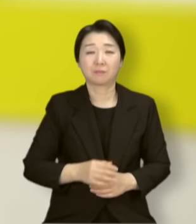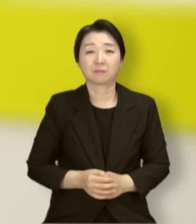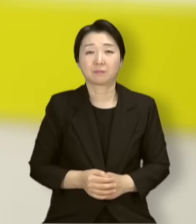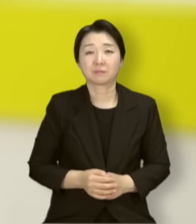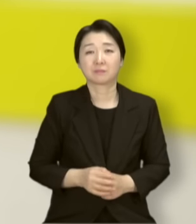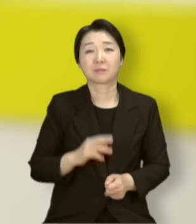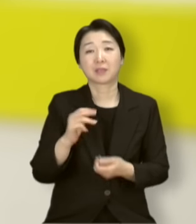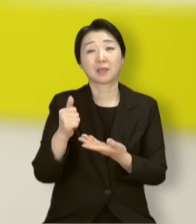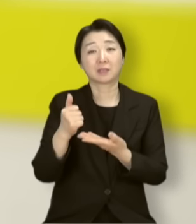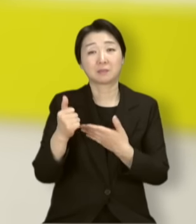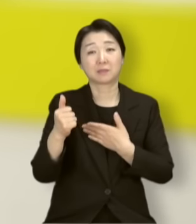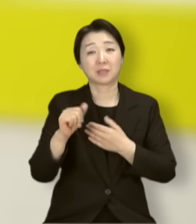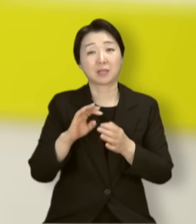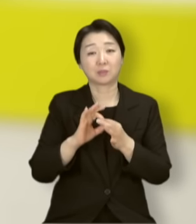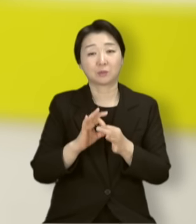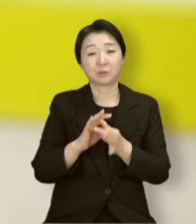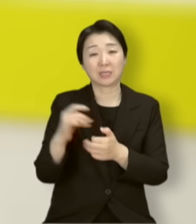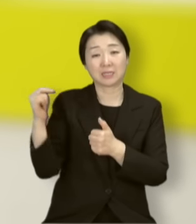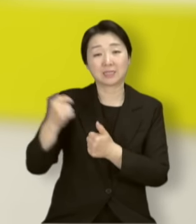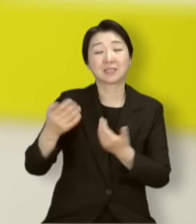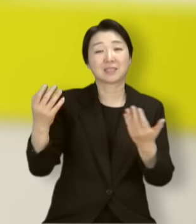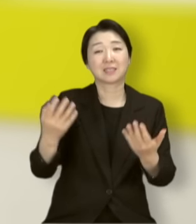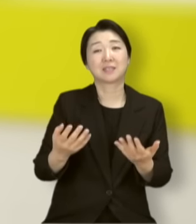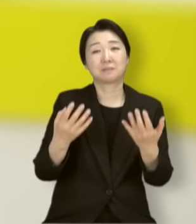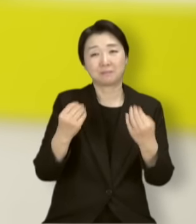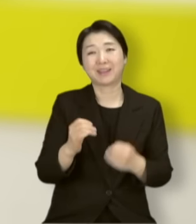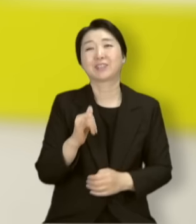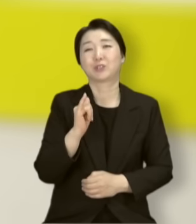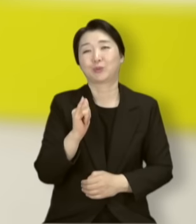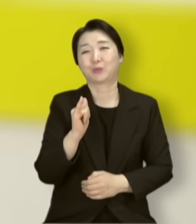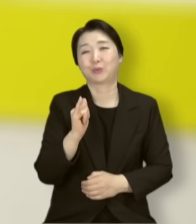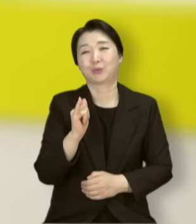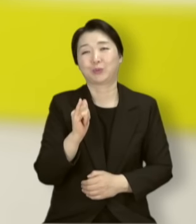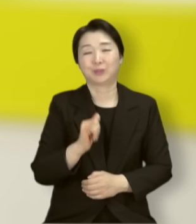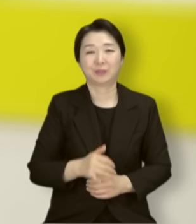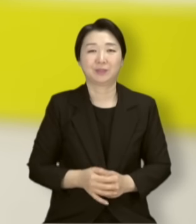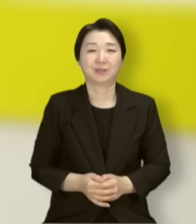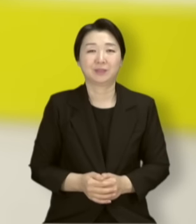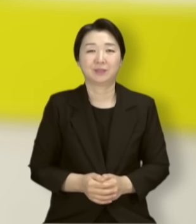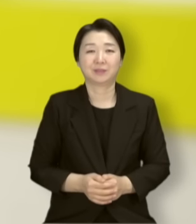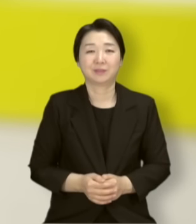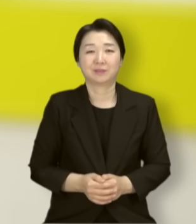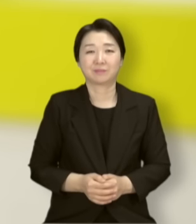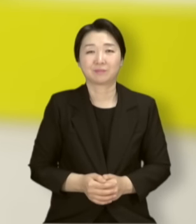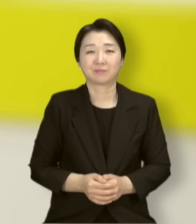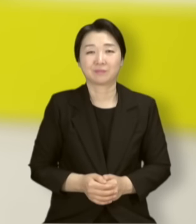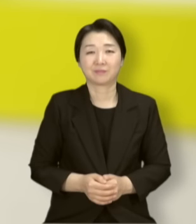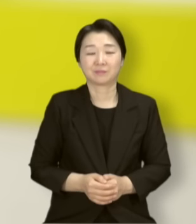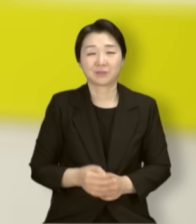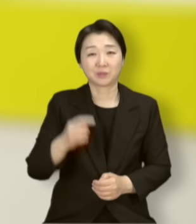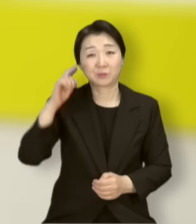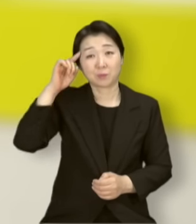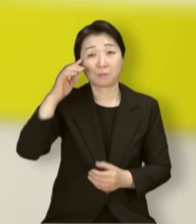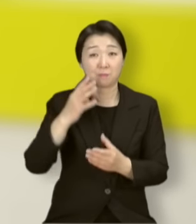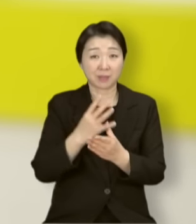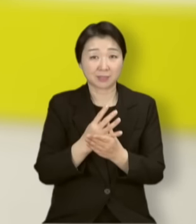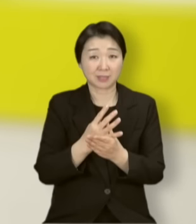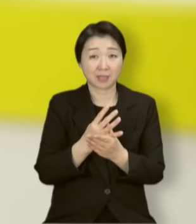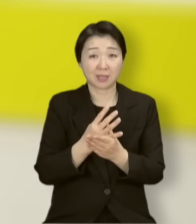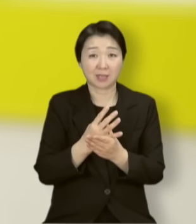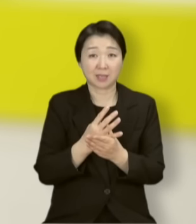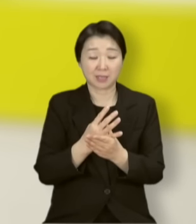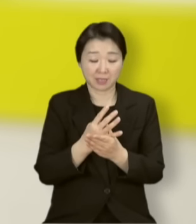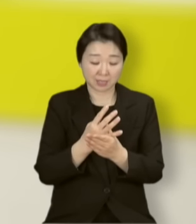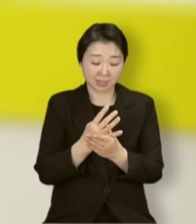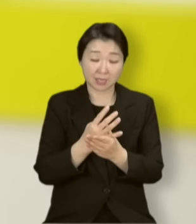네. 하나님은 저를 통해서 시키실 일이 여러 가지 있으셨더라고요. 아. 그러니까 박사는